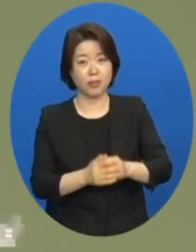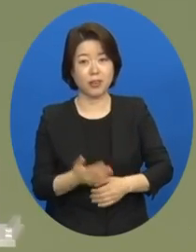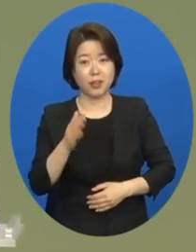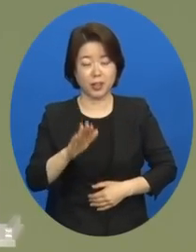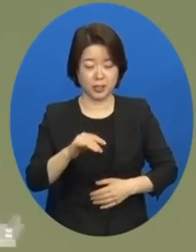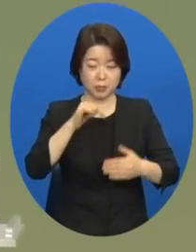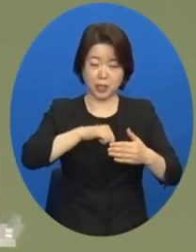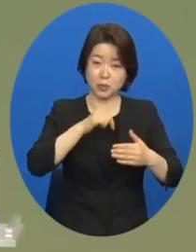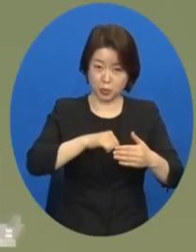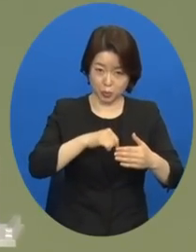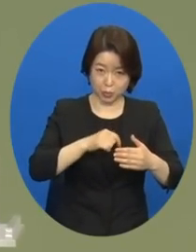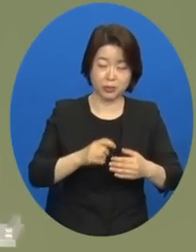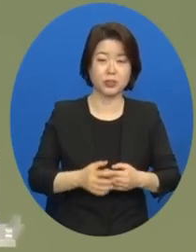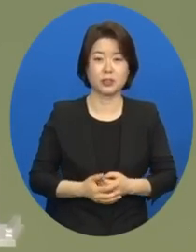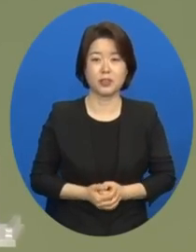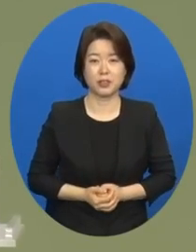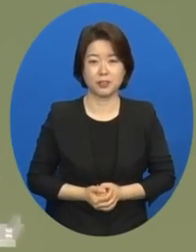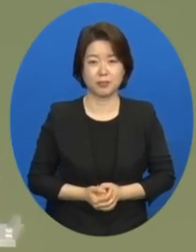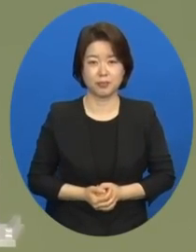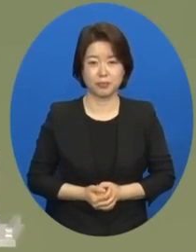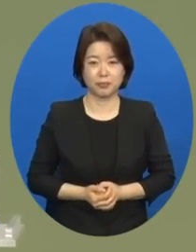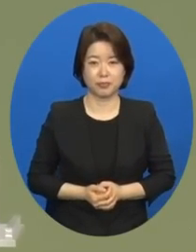그 예